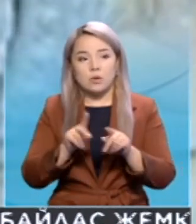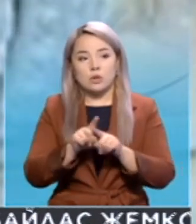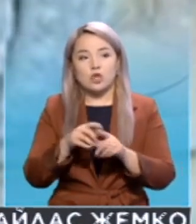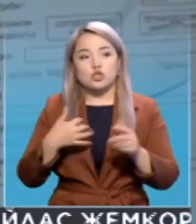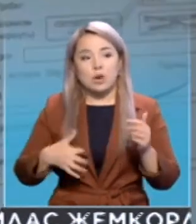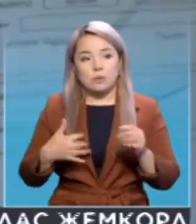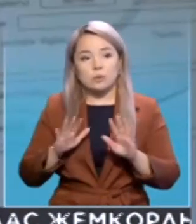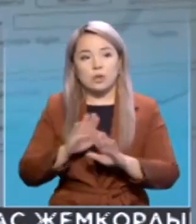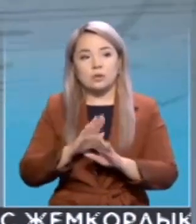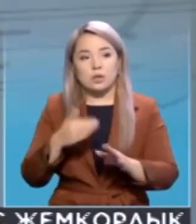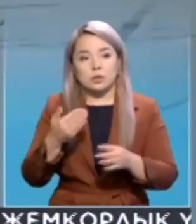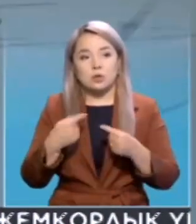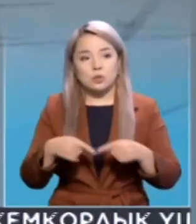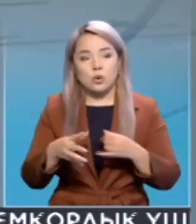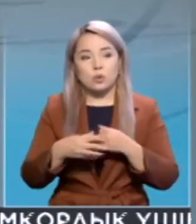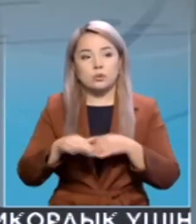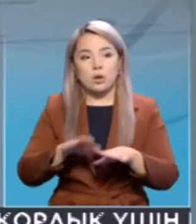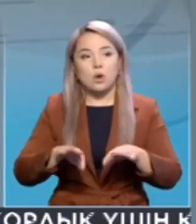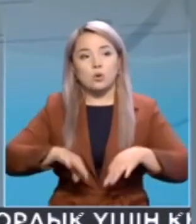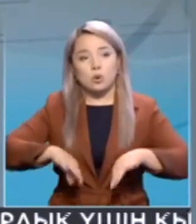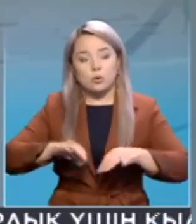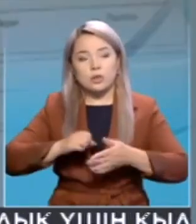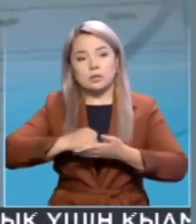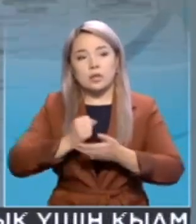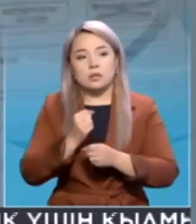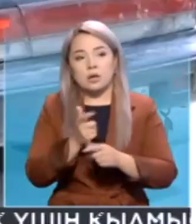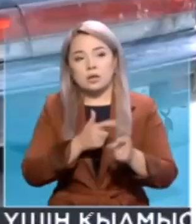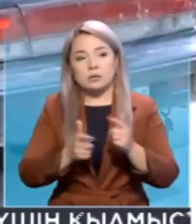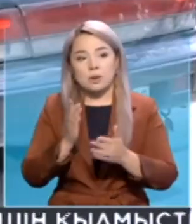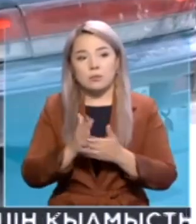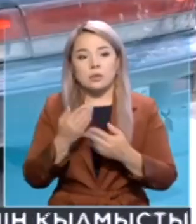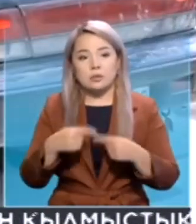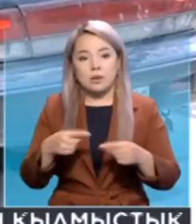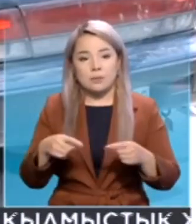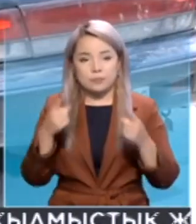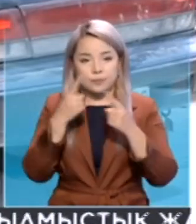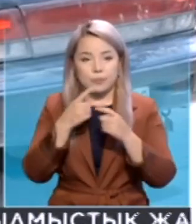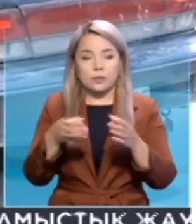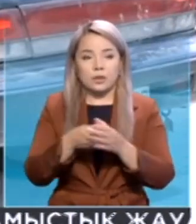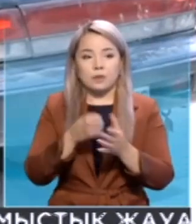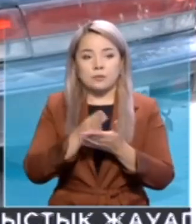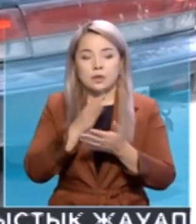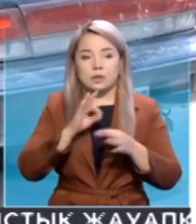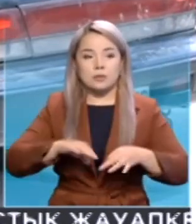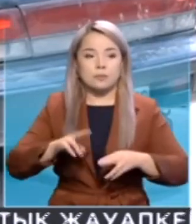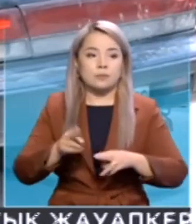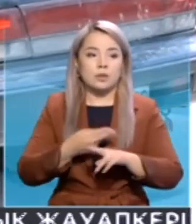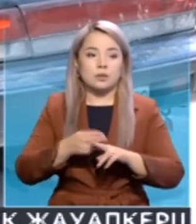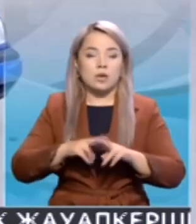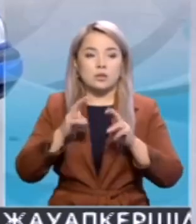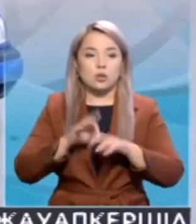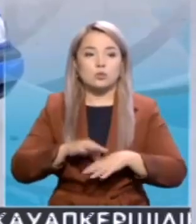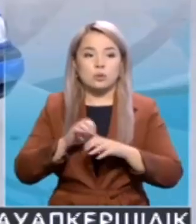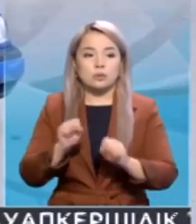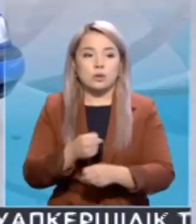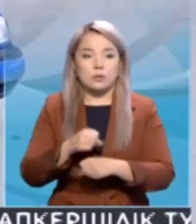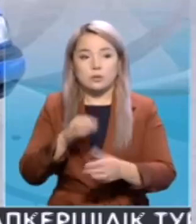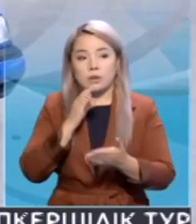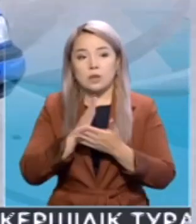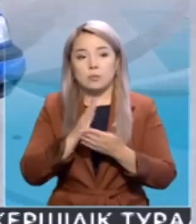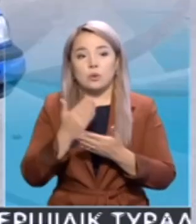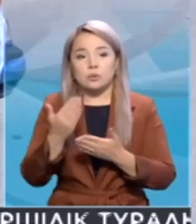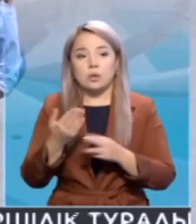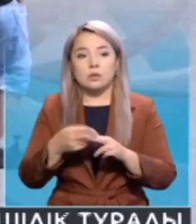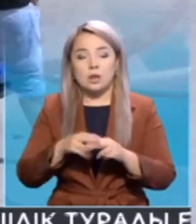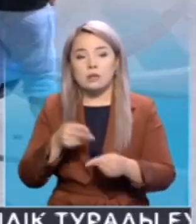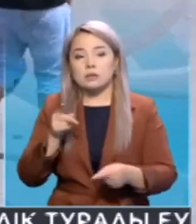емес, еліміздің өзге де өңірлеріндегі көліктерге рәсімделіп келіпті. Ал басқа операторлар автокөліксіз тек сервис өткізу мүмкін емес. Сондықтан